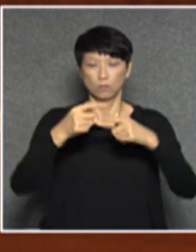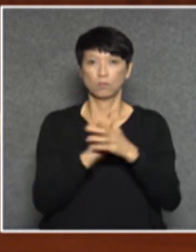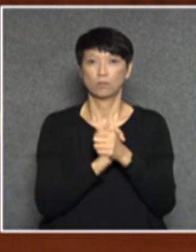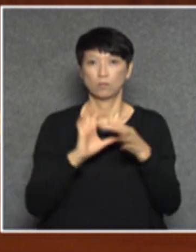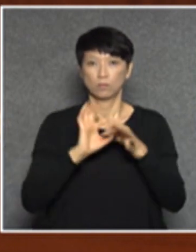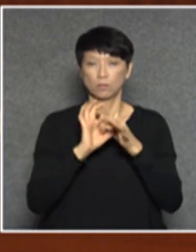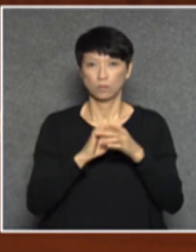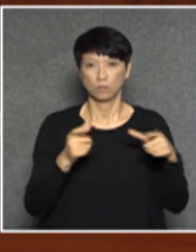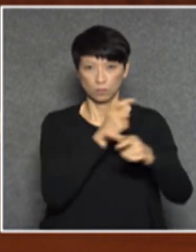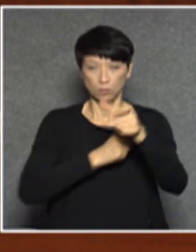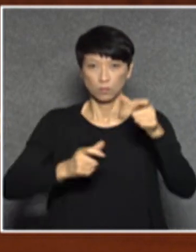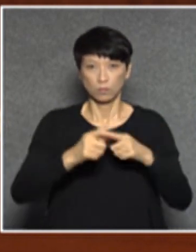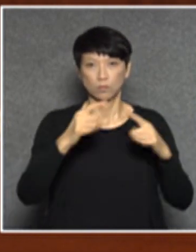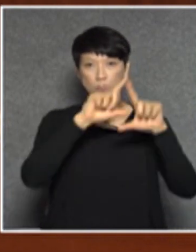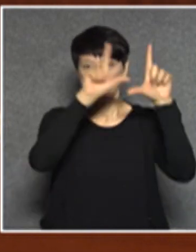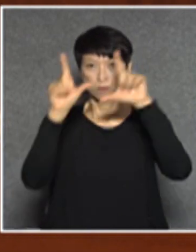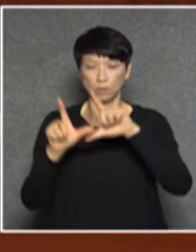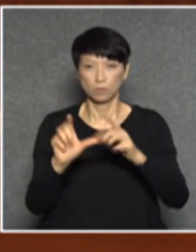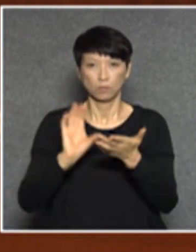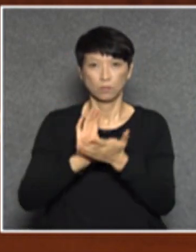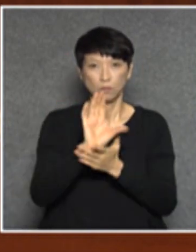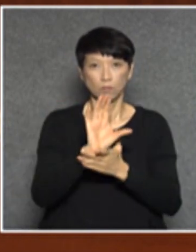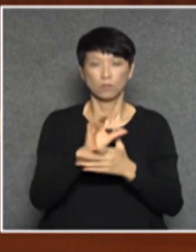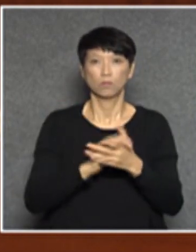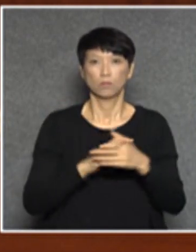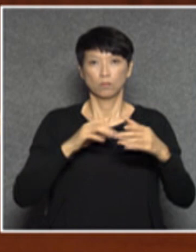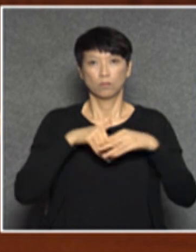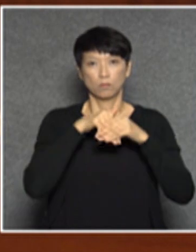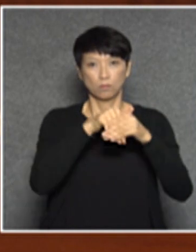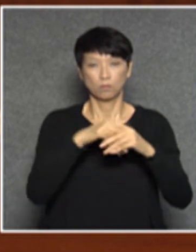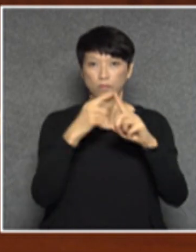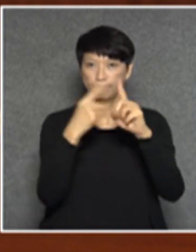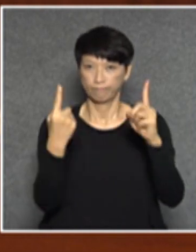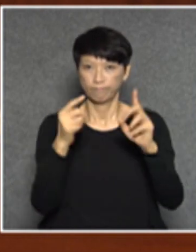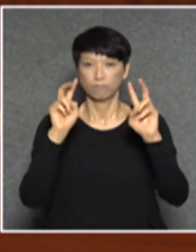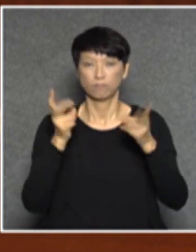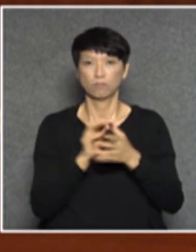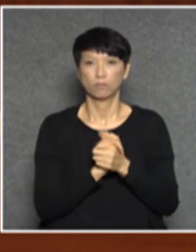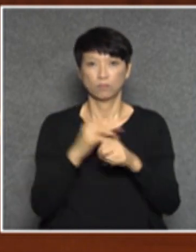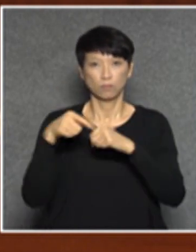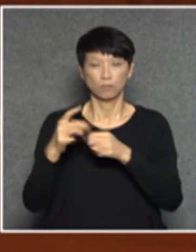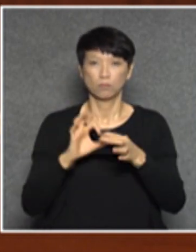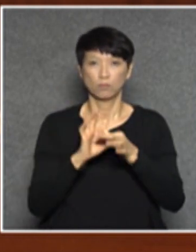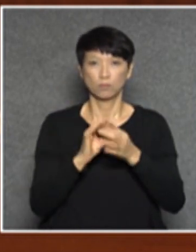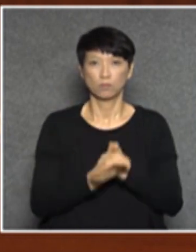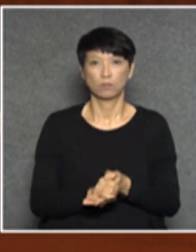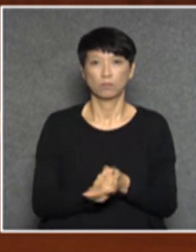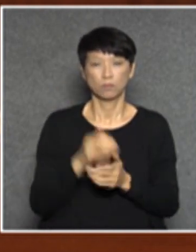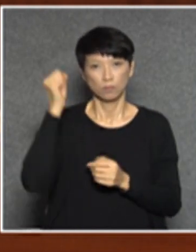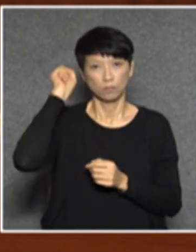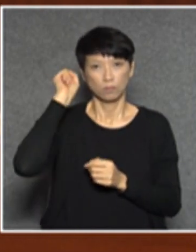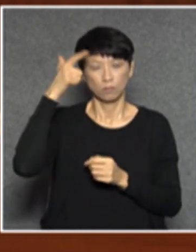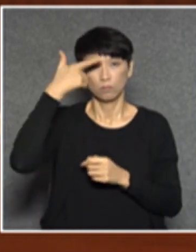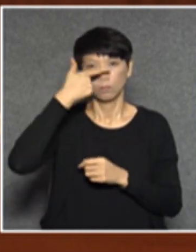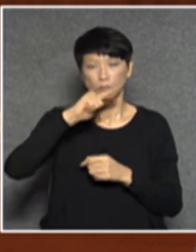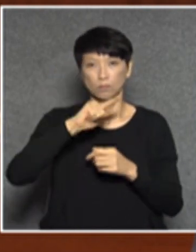乎經濟和民生的撥款申請，其後再審議已經有3年歷史關於成立創新及科技局的